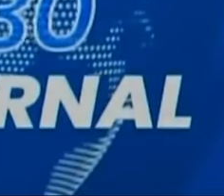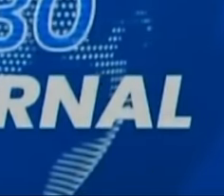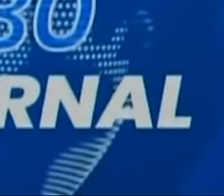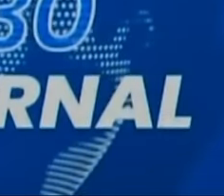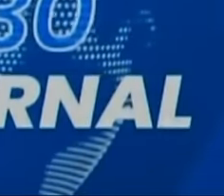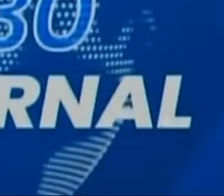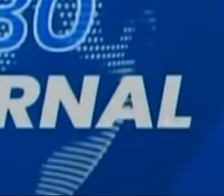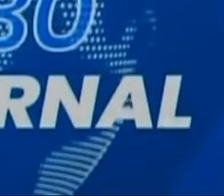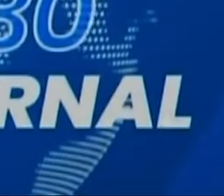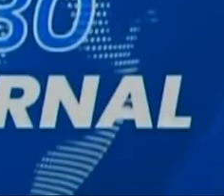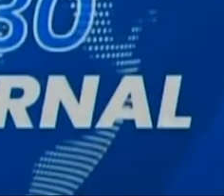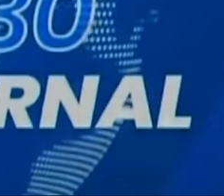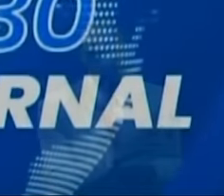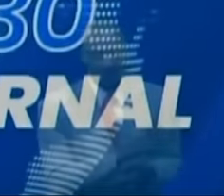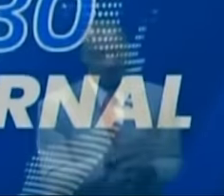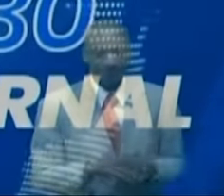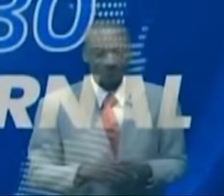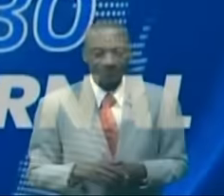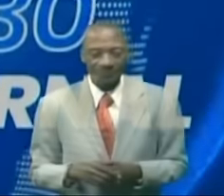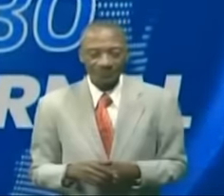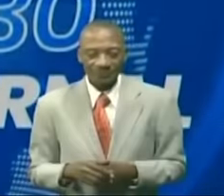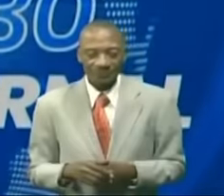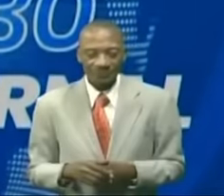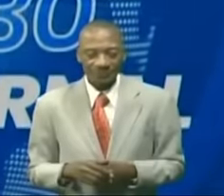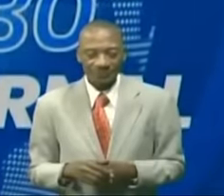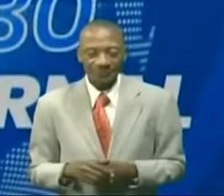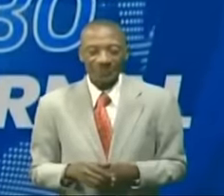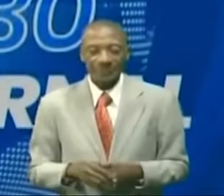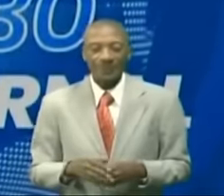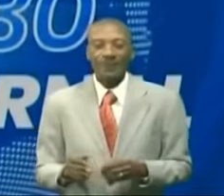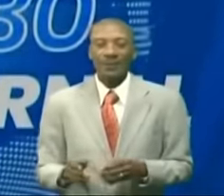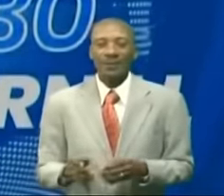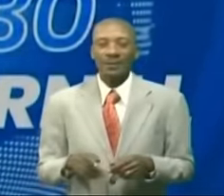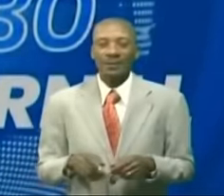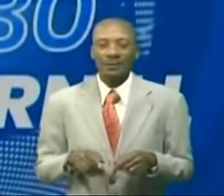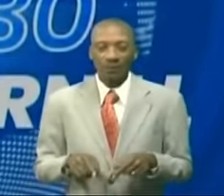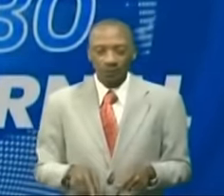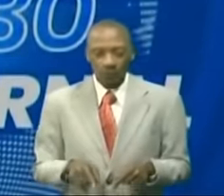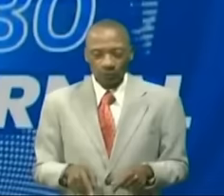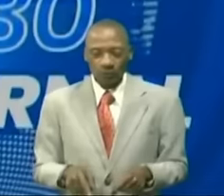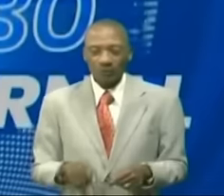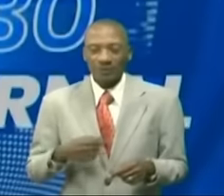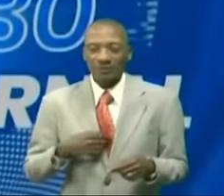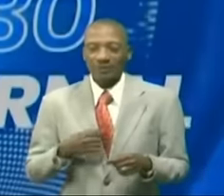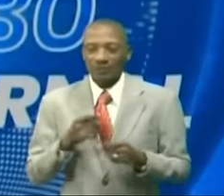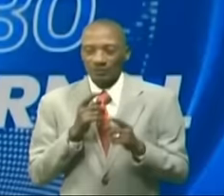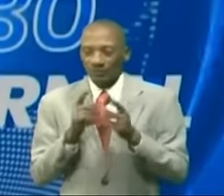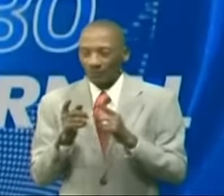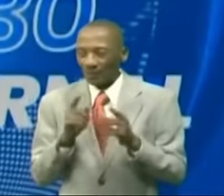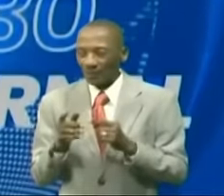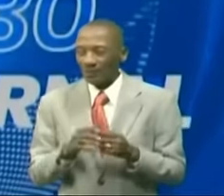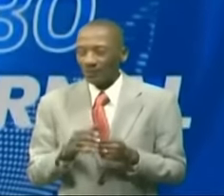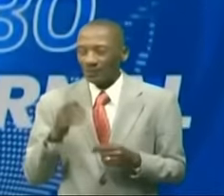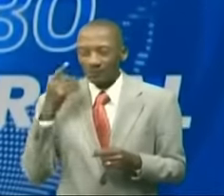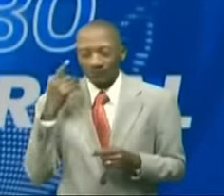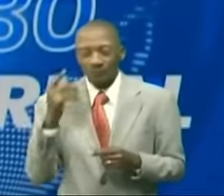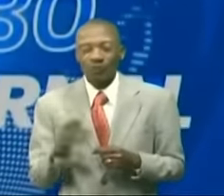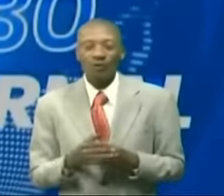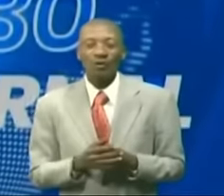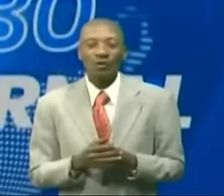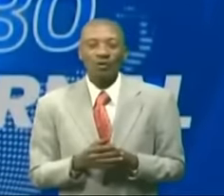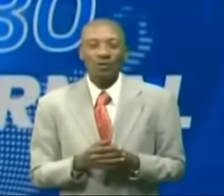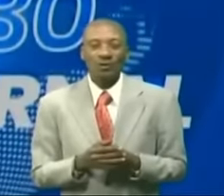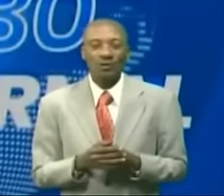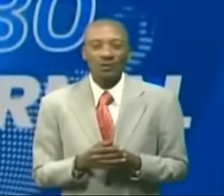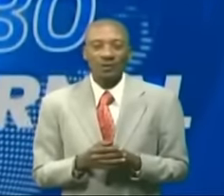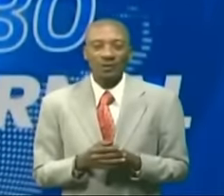Condamnation également ce matin des éléments de la force du Bogré par la justice congolaise. Ils étaient poursuivis pour troubles